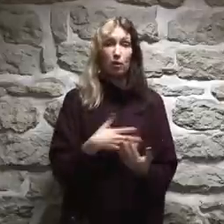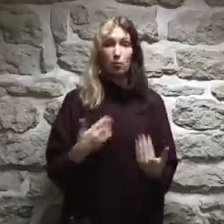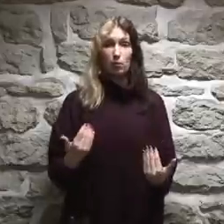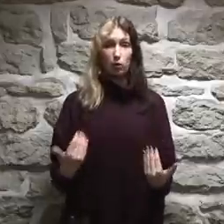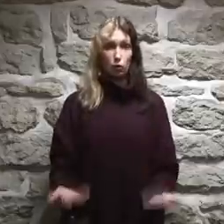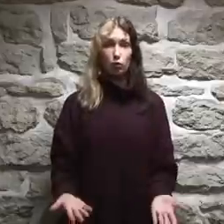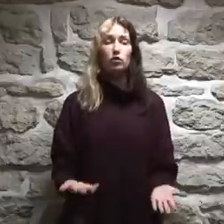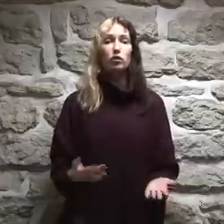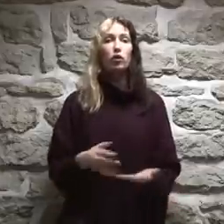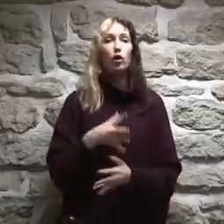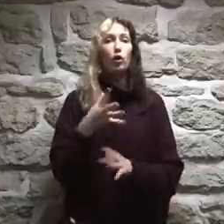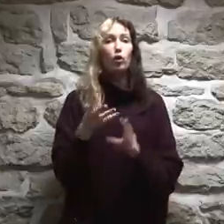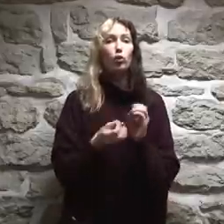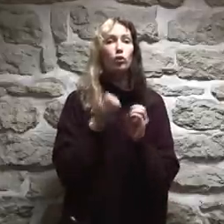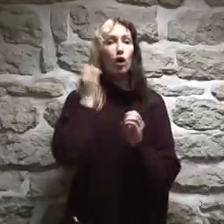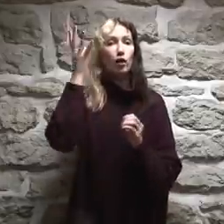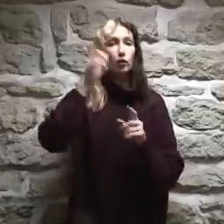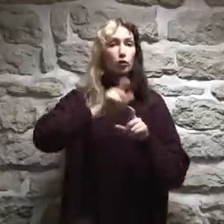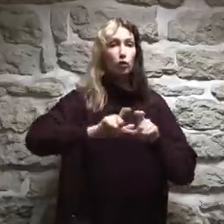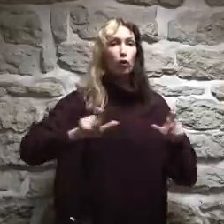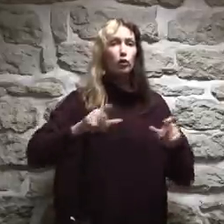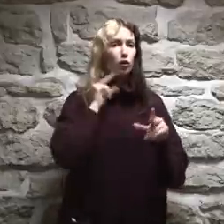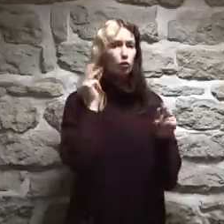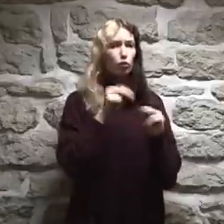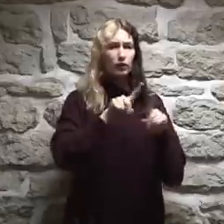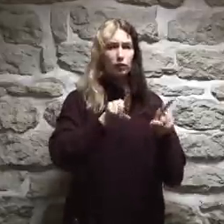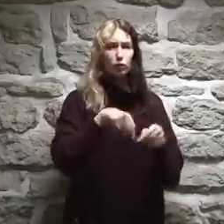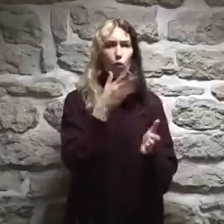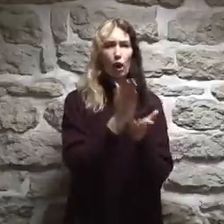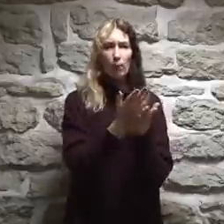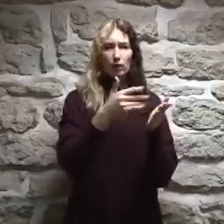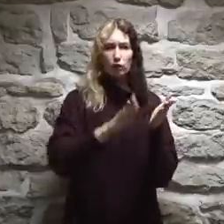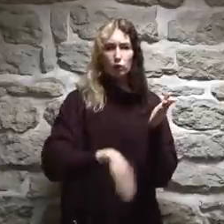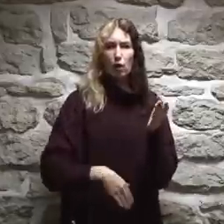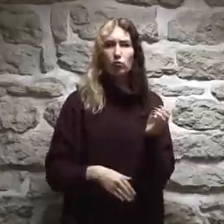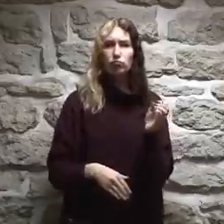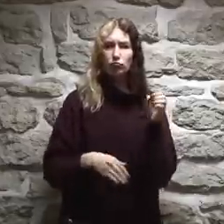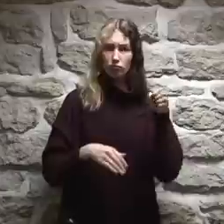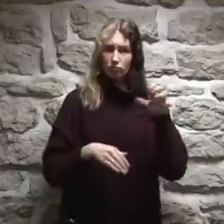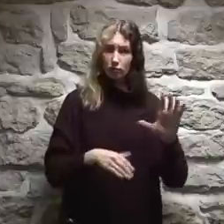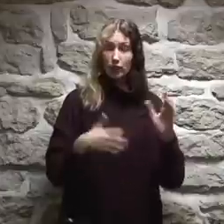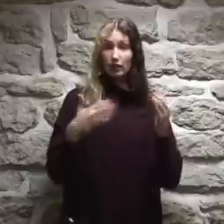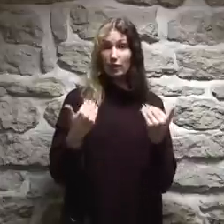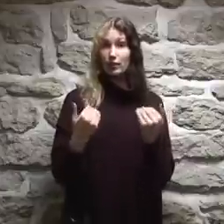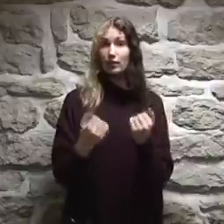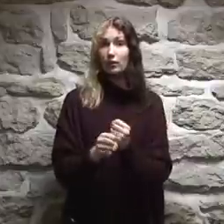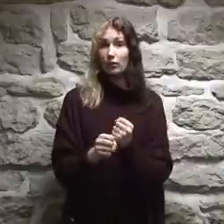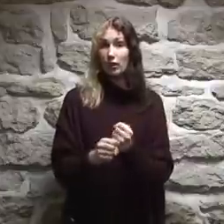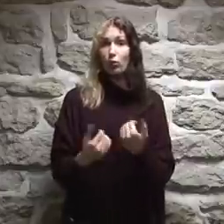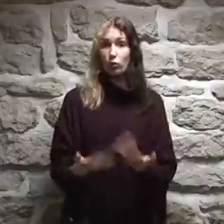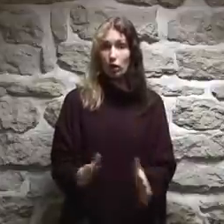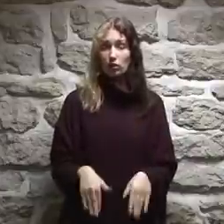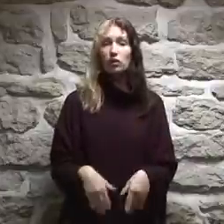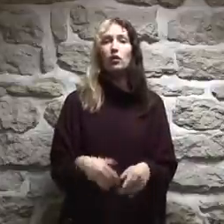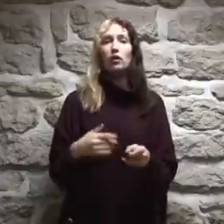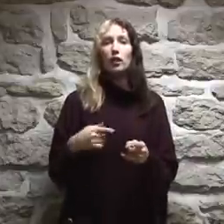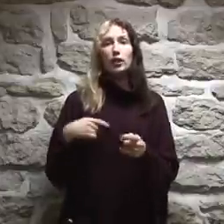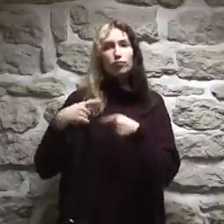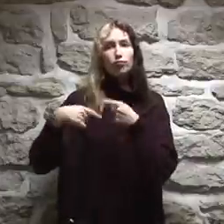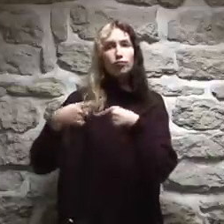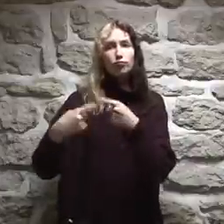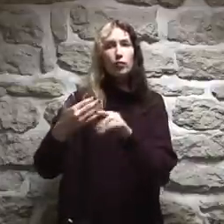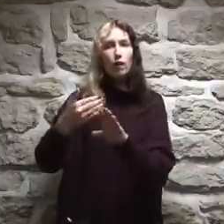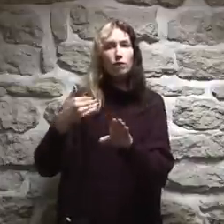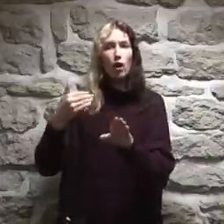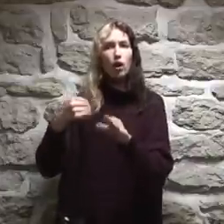nii, et üldhariduskoolide tunnistused seal juba on olemas ja me püüame siis teha nii, et ajapikku lisame sinna ka